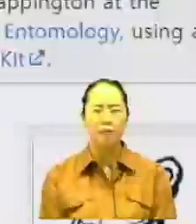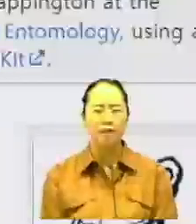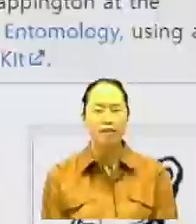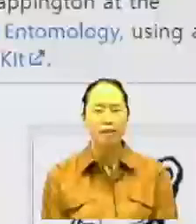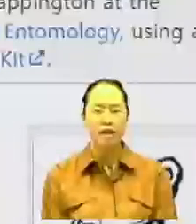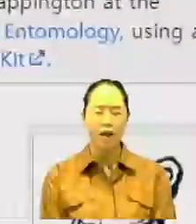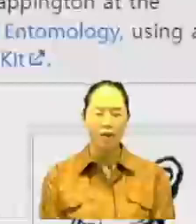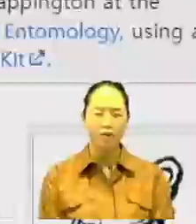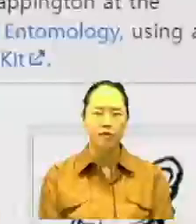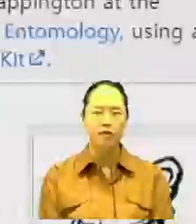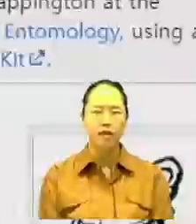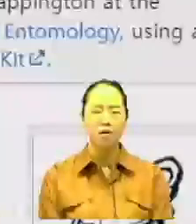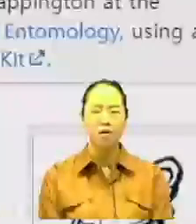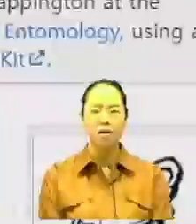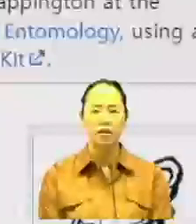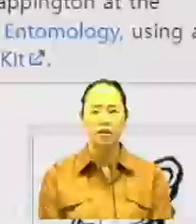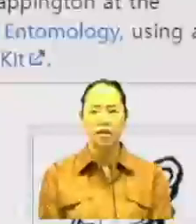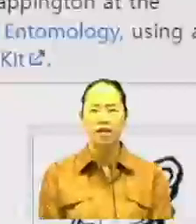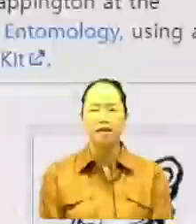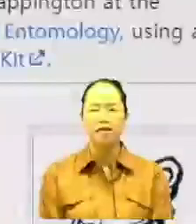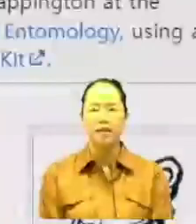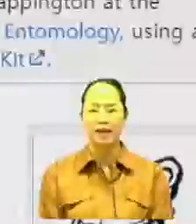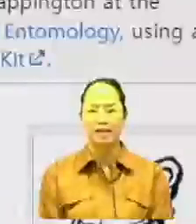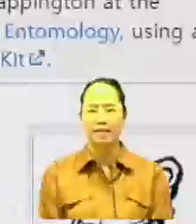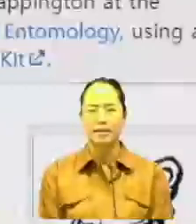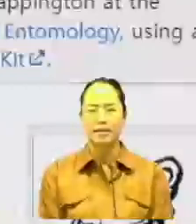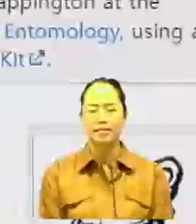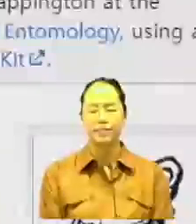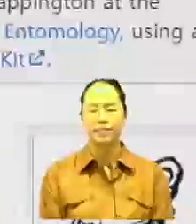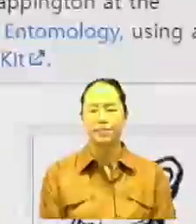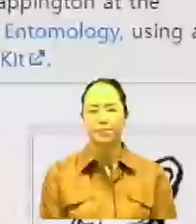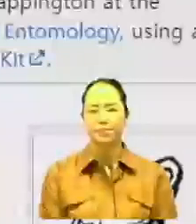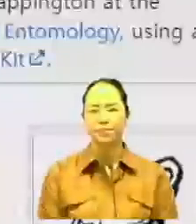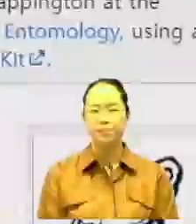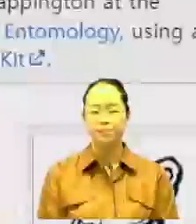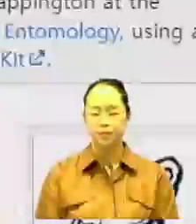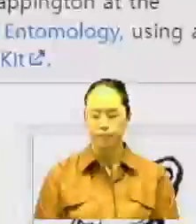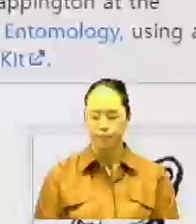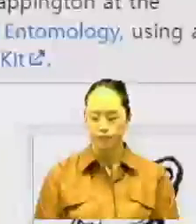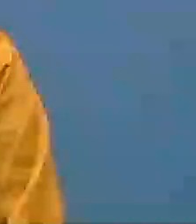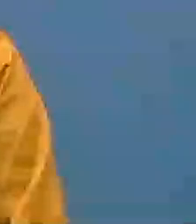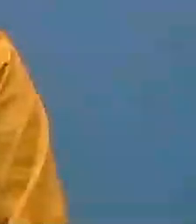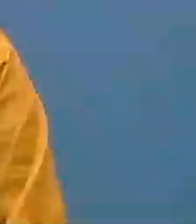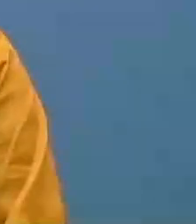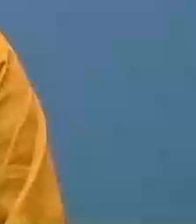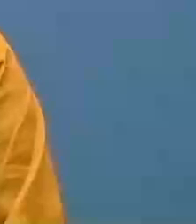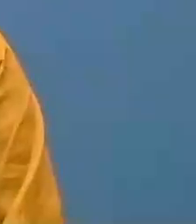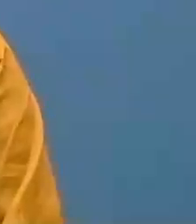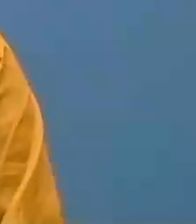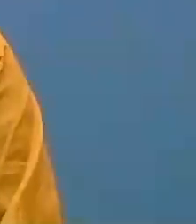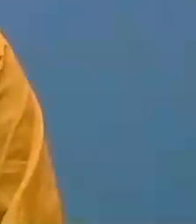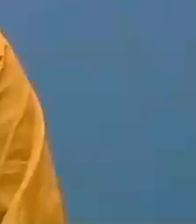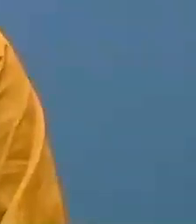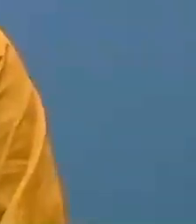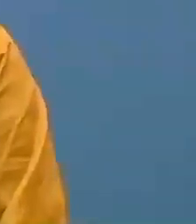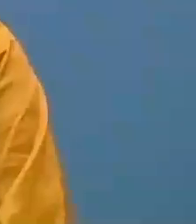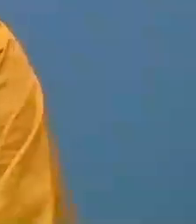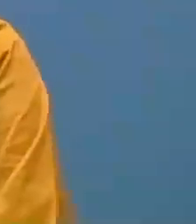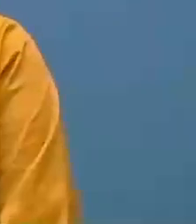这个我们死了以后真的还有一个世界呢，还是说死亡就是结束呢？这